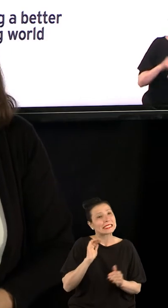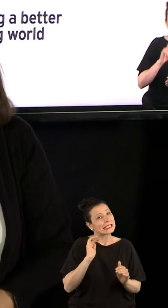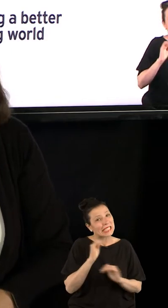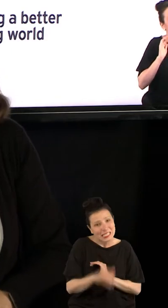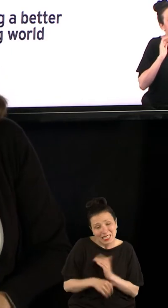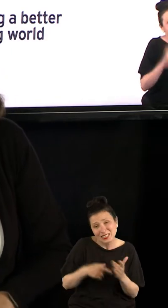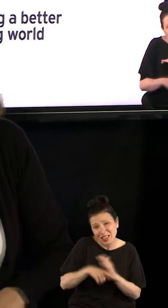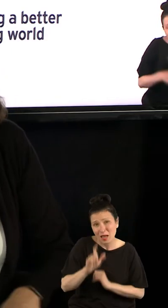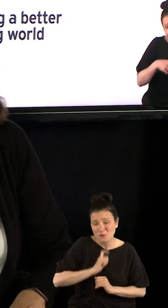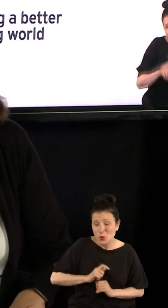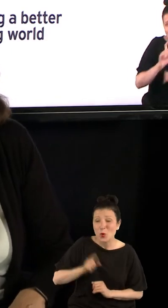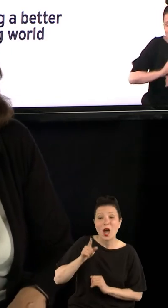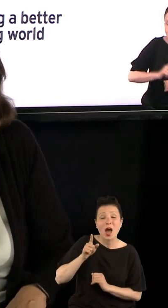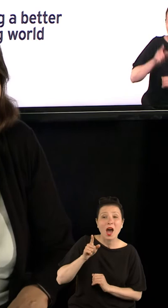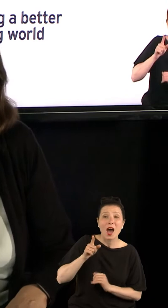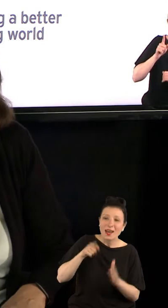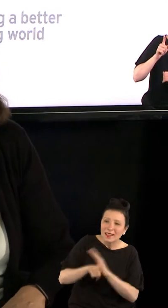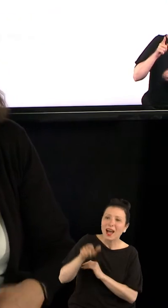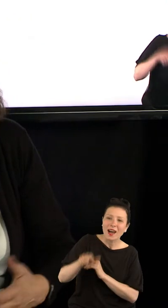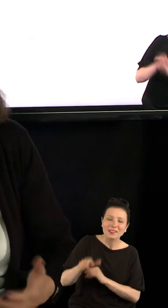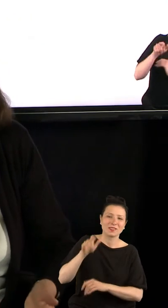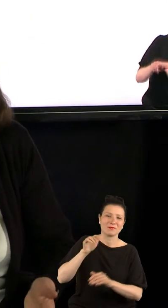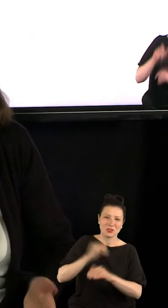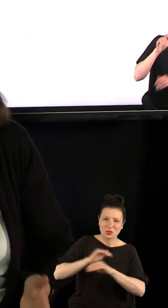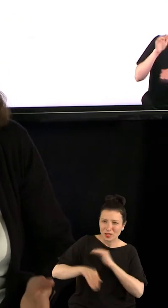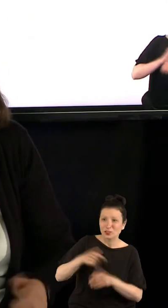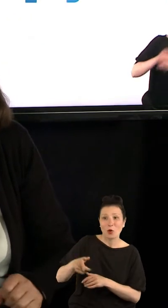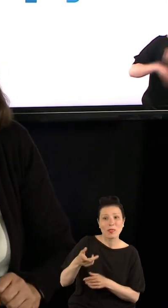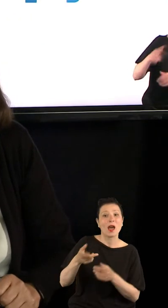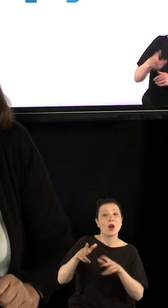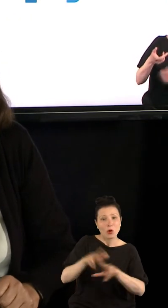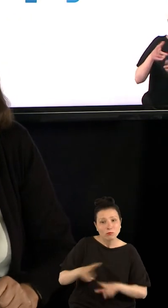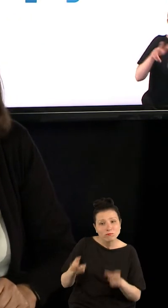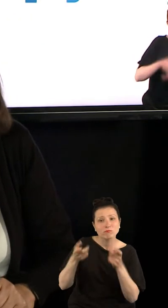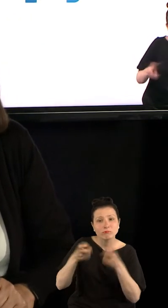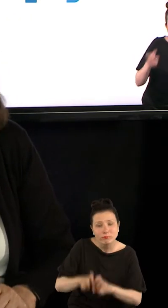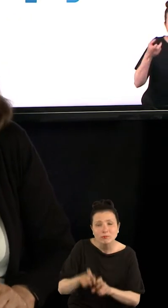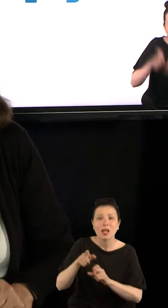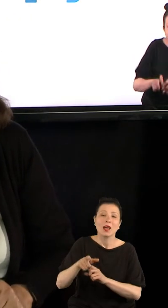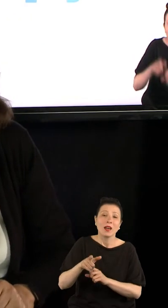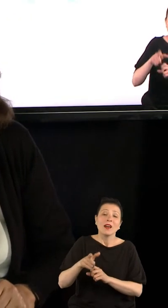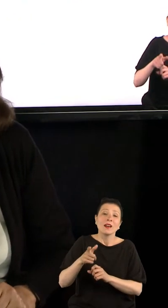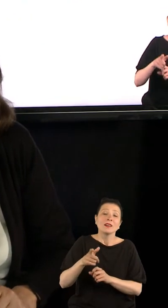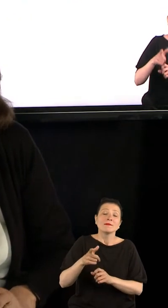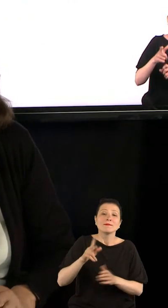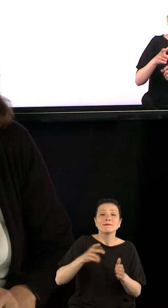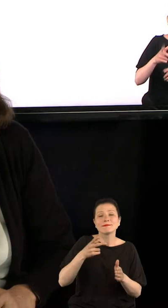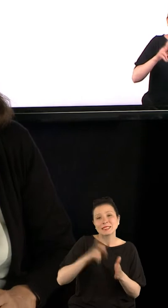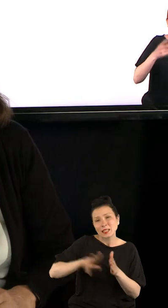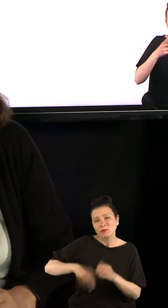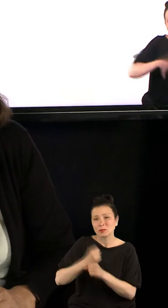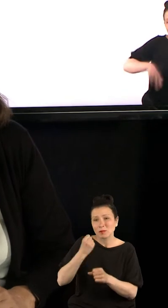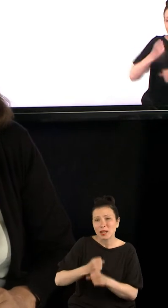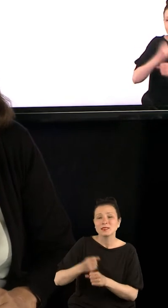niej, założyła rodzinę i się wyprowadziła, ale biuro trochę zostało osamotnione, ale nawiązywała z